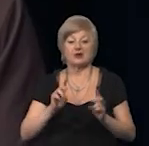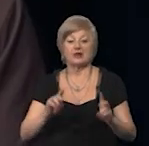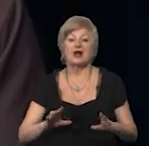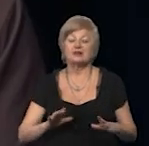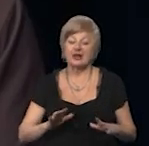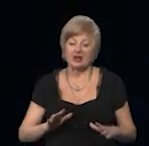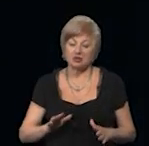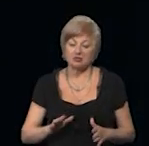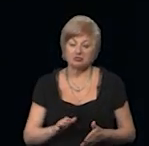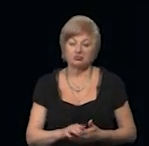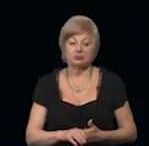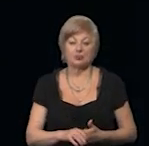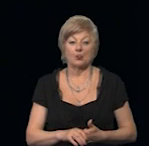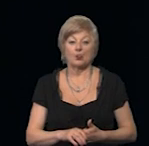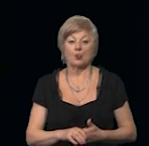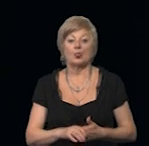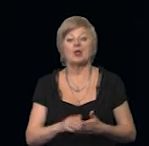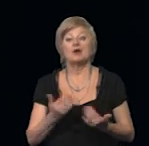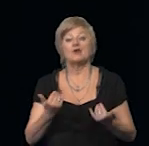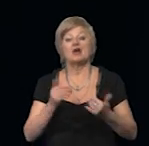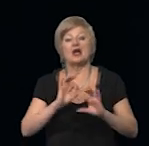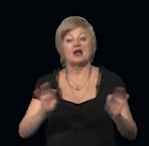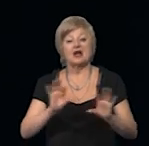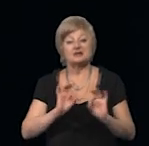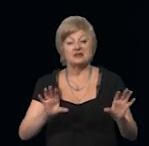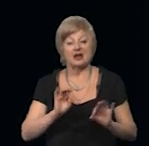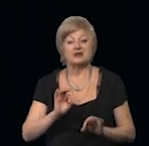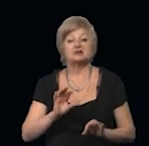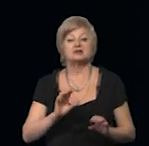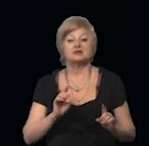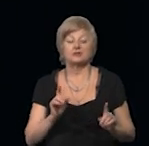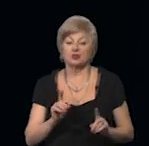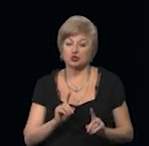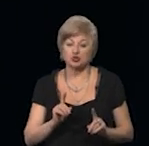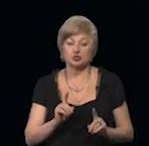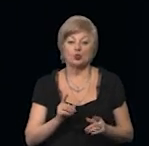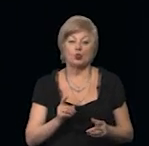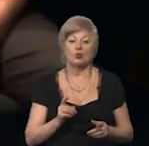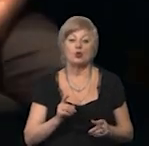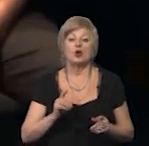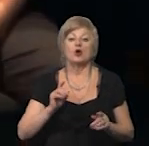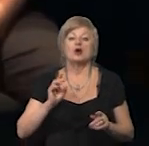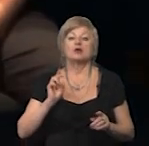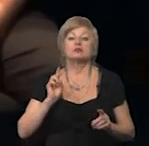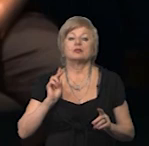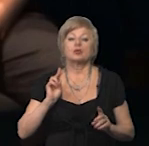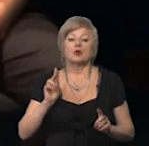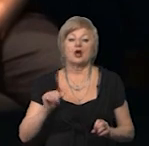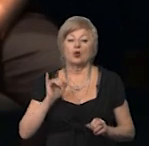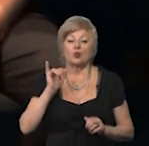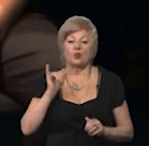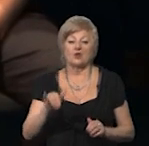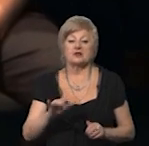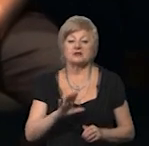Тайдзі». На зйомці ви розповідали, що почали займатися цим після того, як у вас